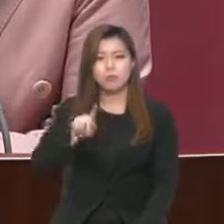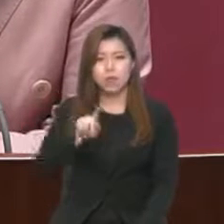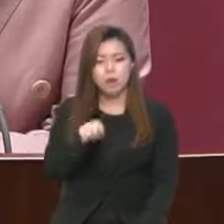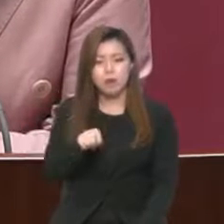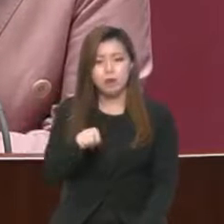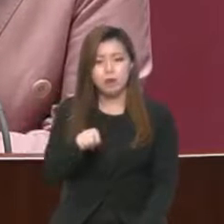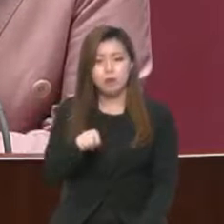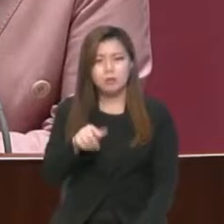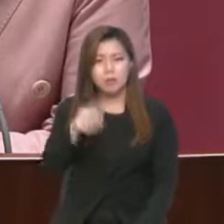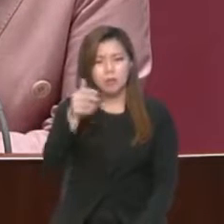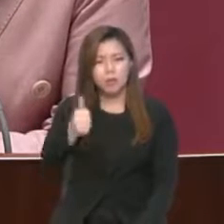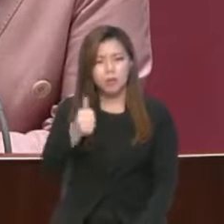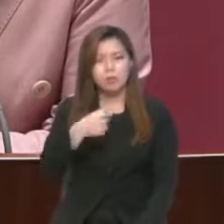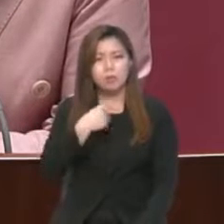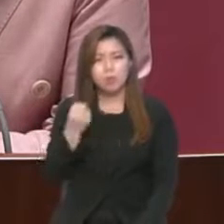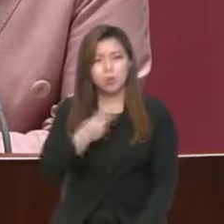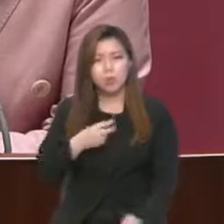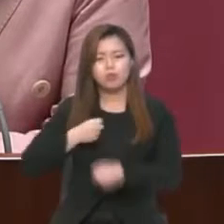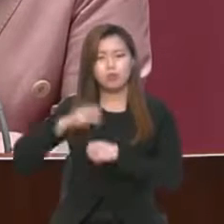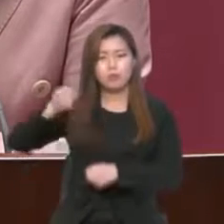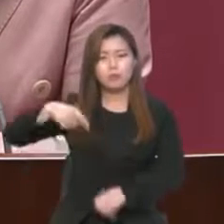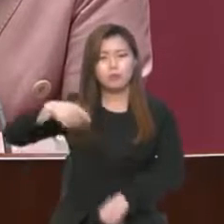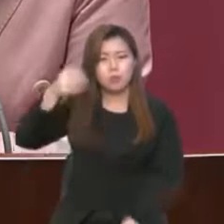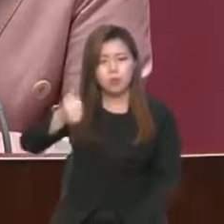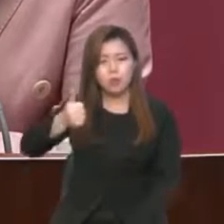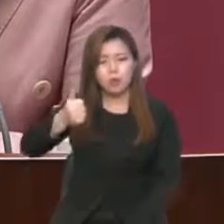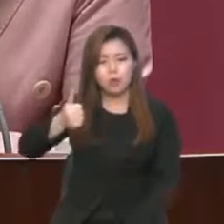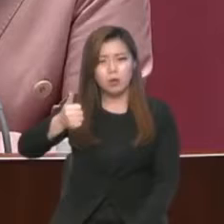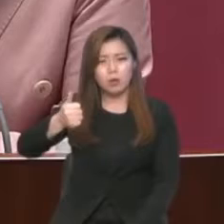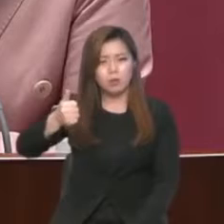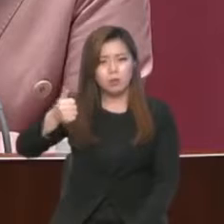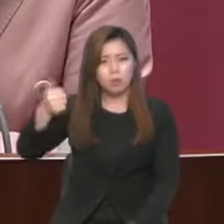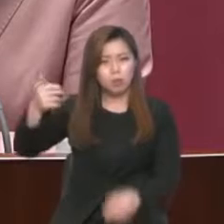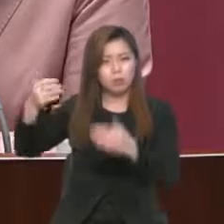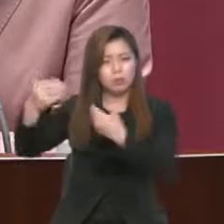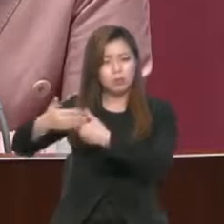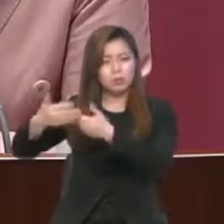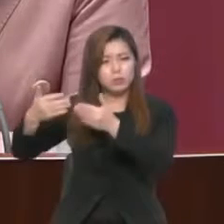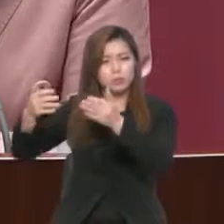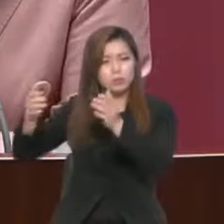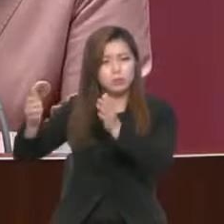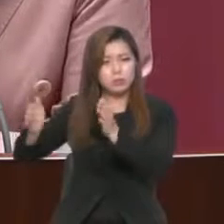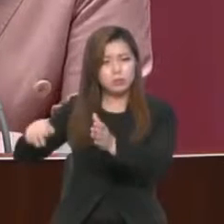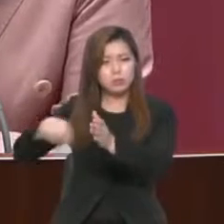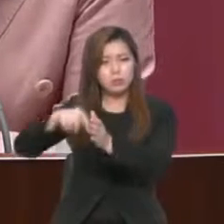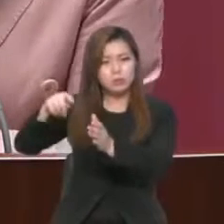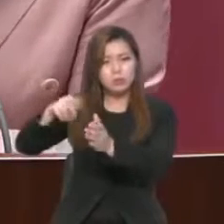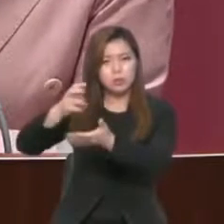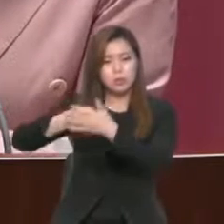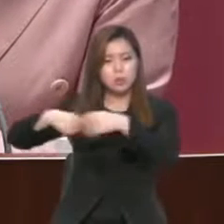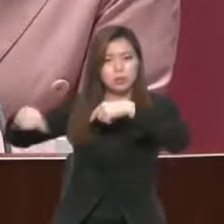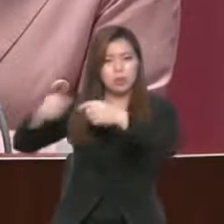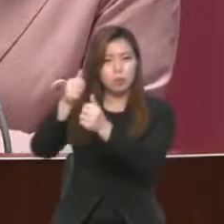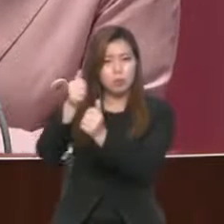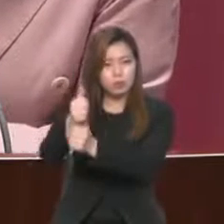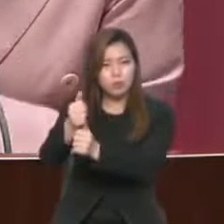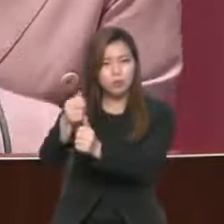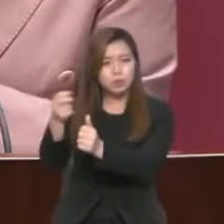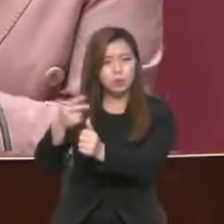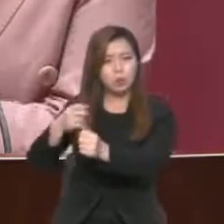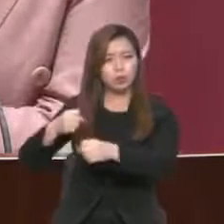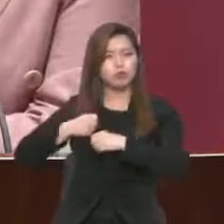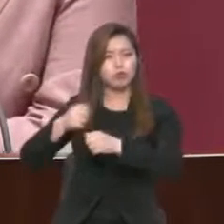선언과 송영무 국방부 장관, 국방부 장관실에 있었던 정책보좌관과